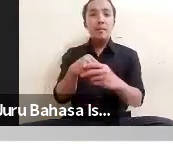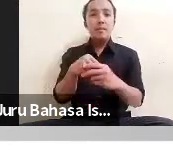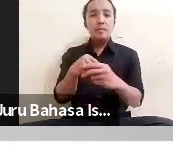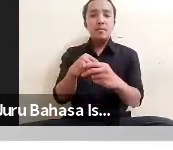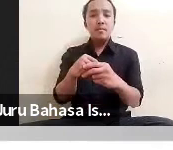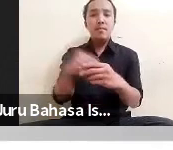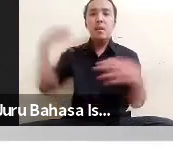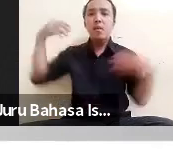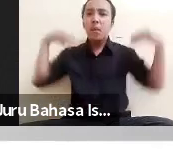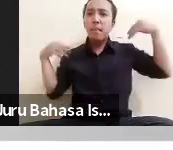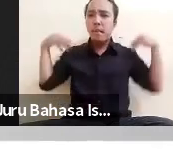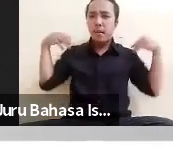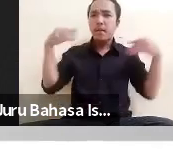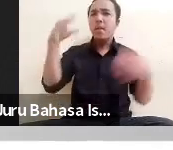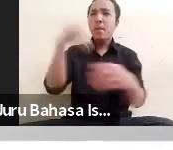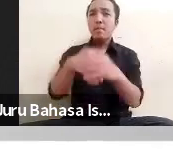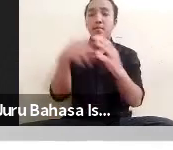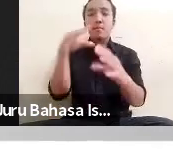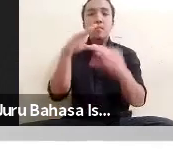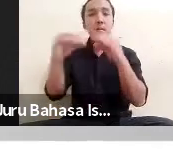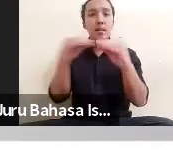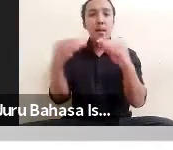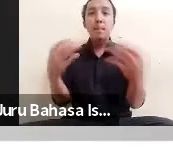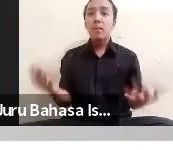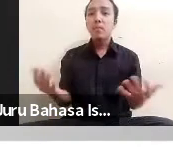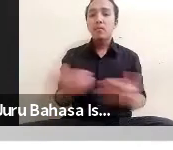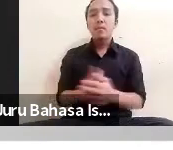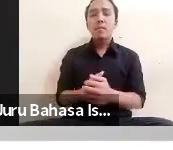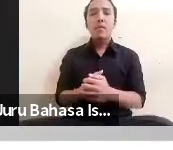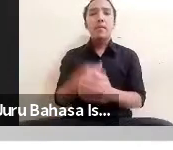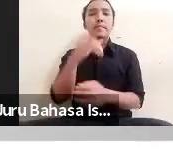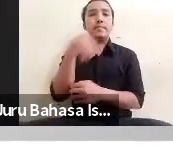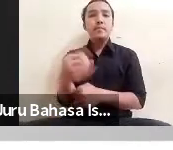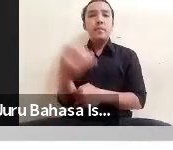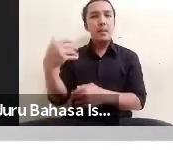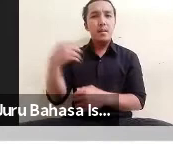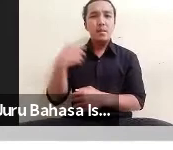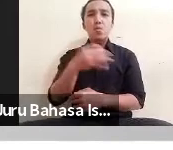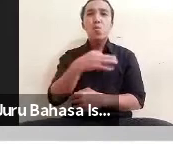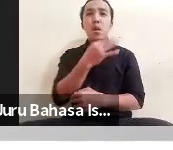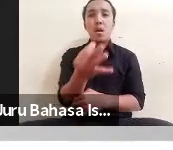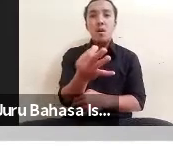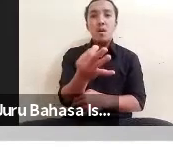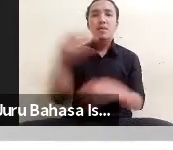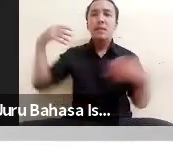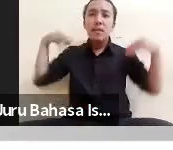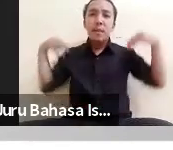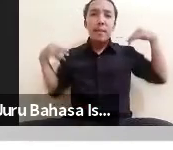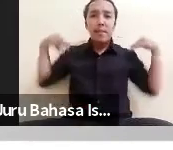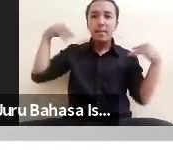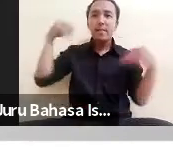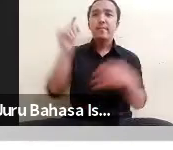musyawarah apapun begitu, sehingga kemudian ada suara difabel di sana, kemudian ada program tentang